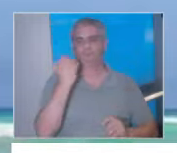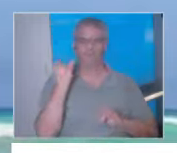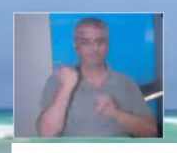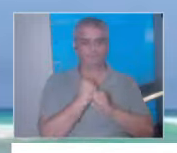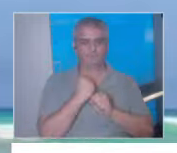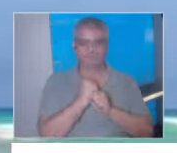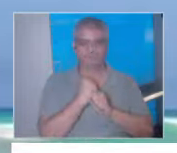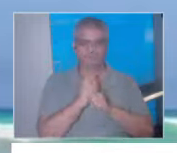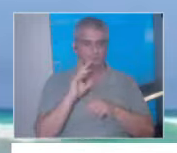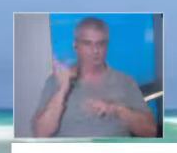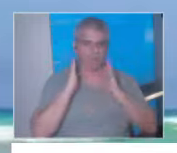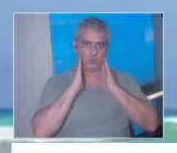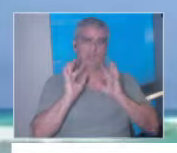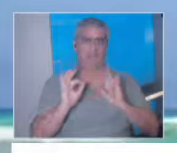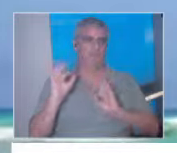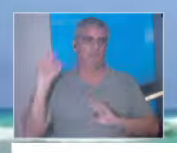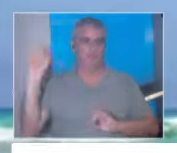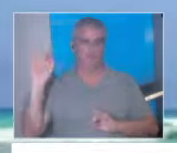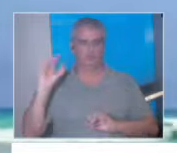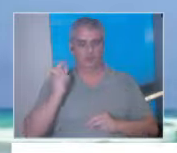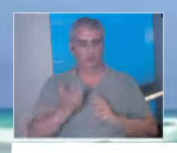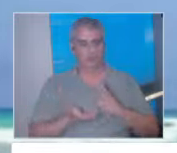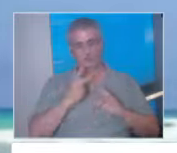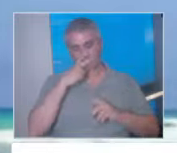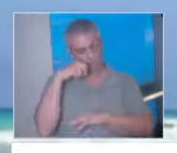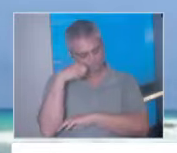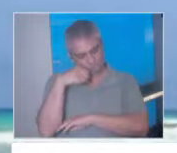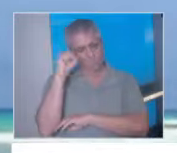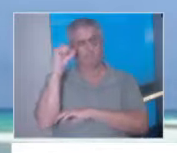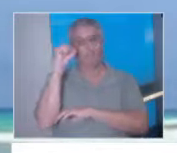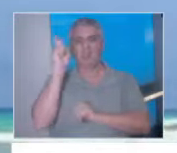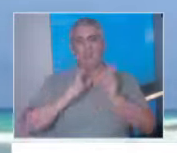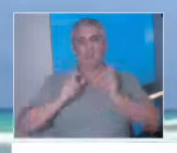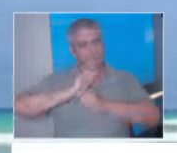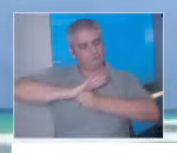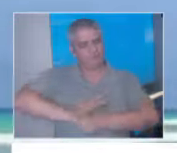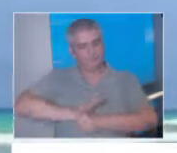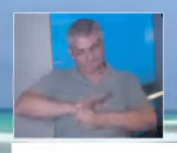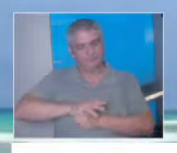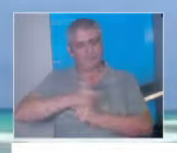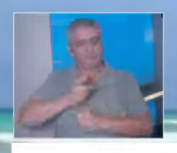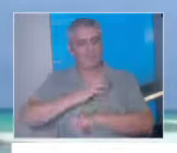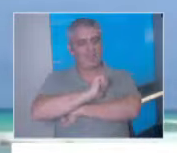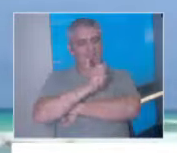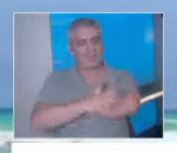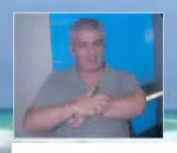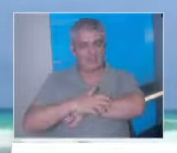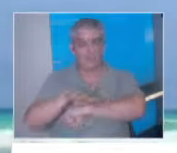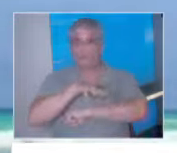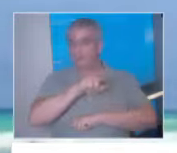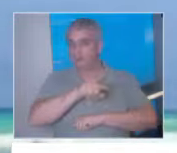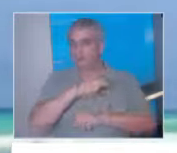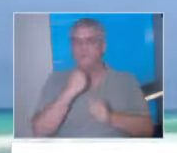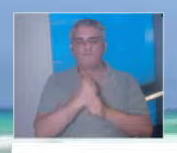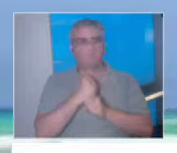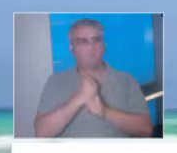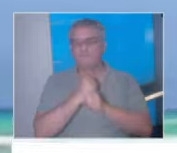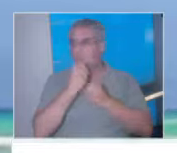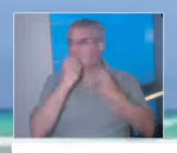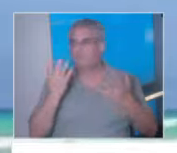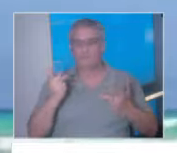לידי ביטוי את מה שהוא האמין בו, של הרמת הראש לכל כך האוכלוסיות החלשות והעניות בשכונות, הוא עושה עבודה